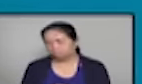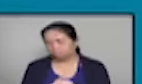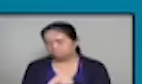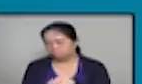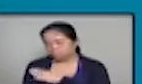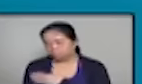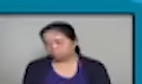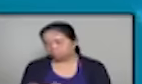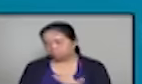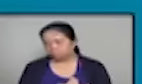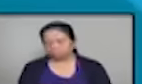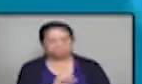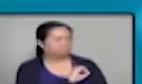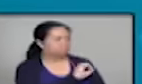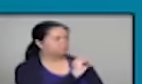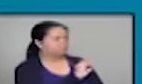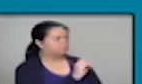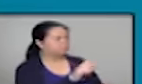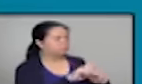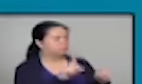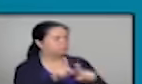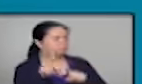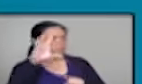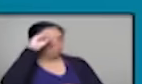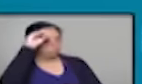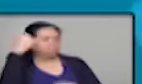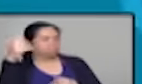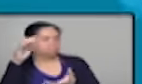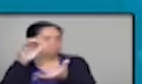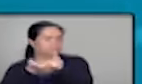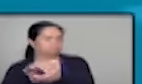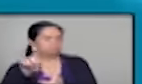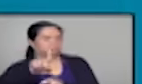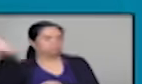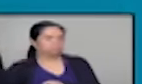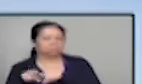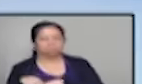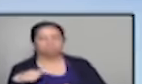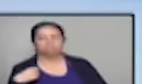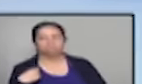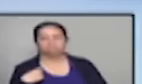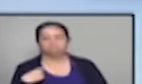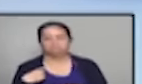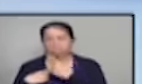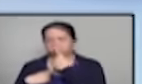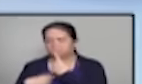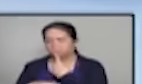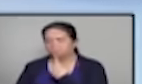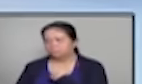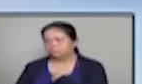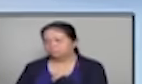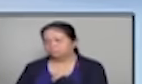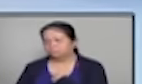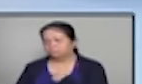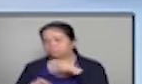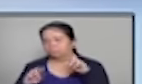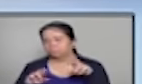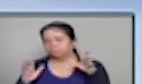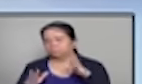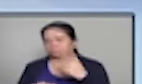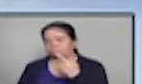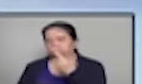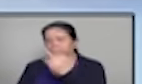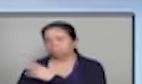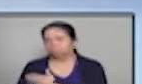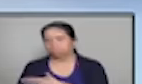may anak sila ngayon? Wala po, pero kasal din po yung lalaki. Kasal din lalaki? Opo, tsaka may anak din. At nasabi niyo sa aming research, meron ng dalawang